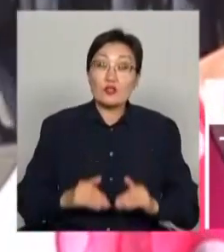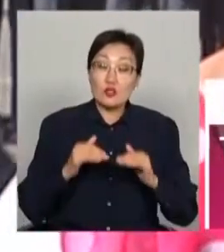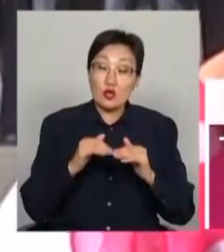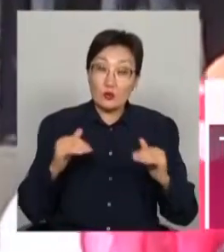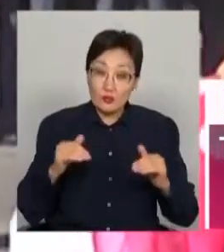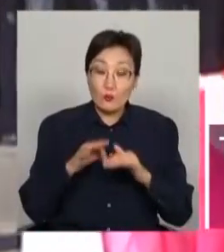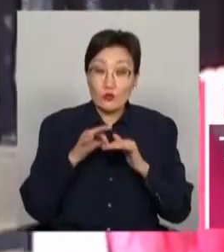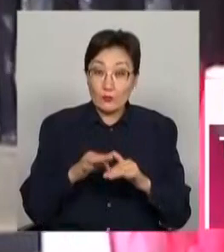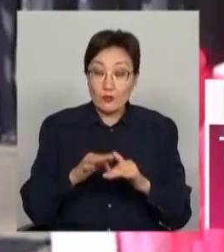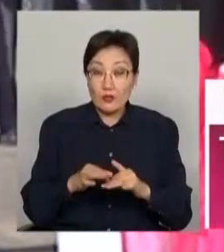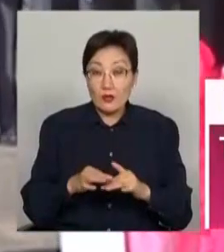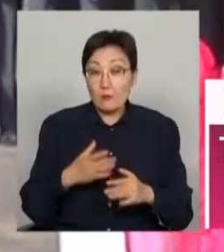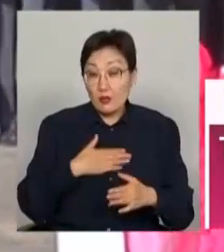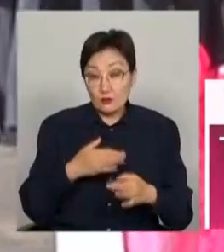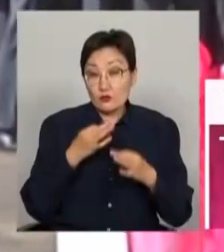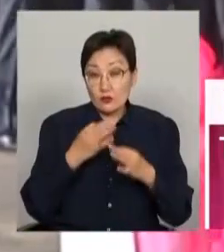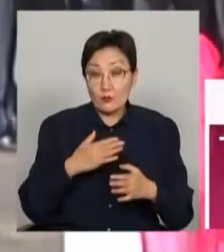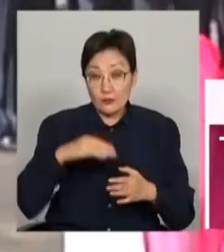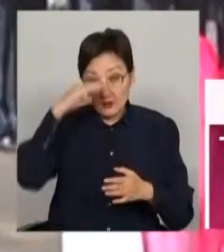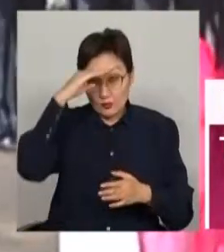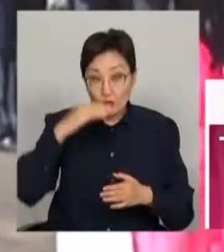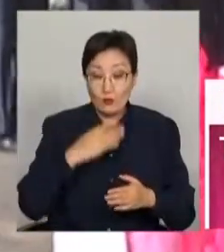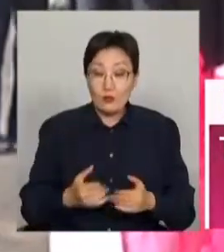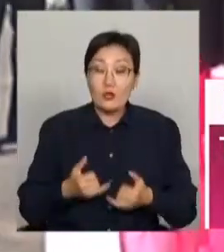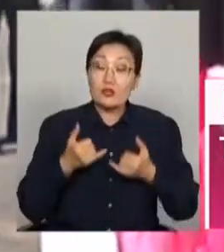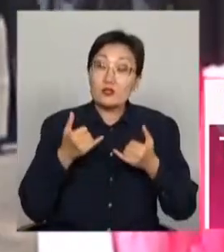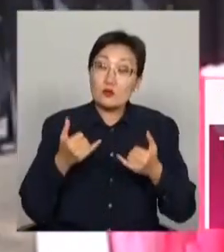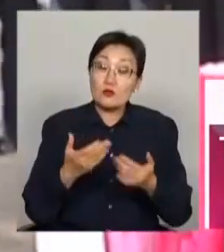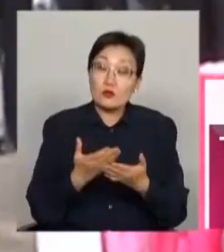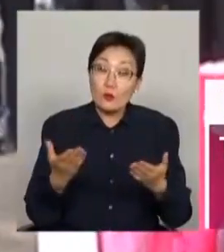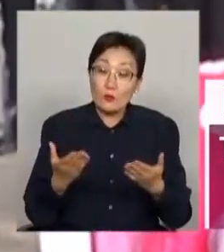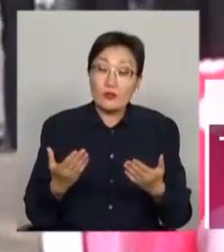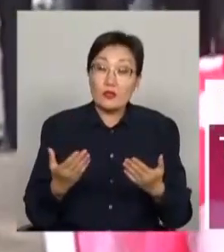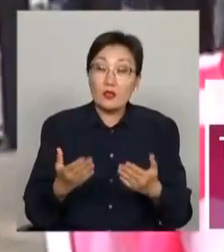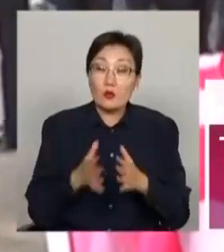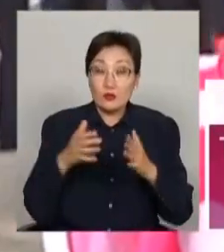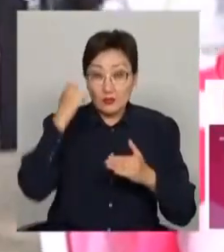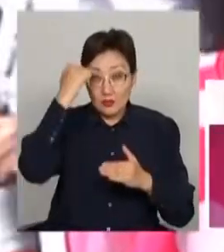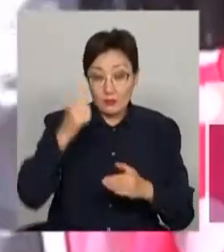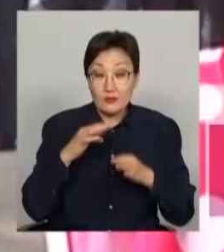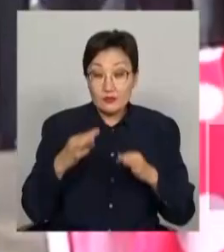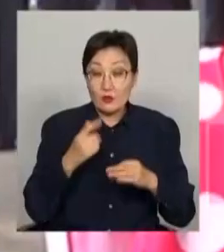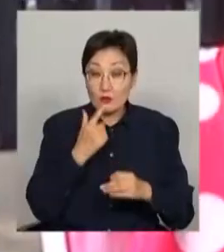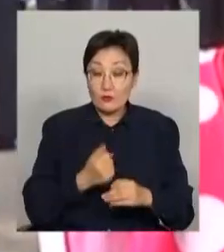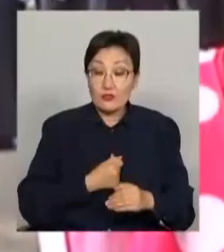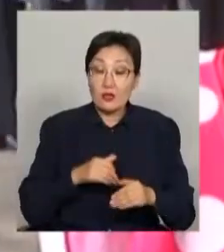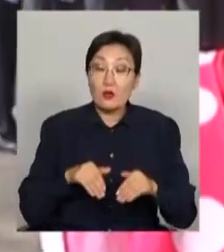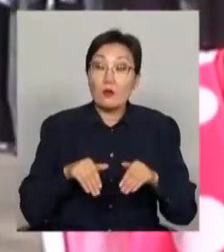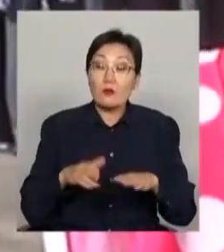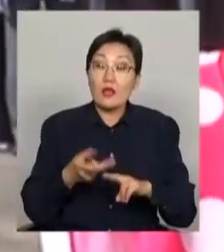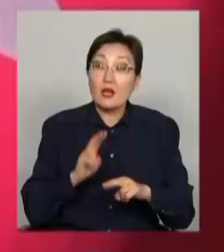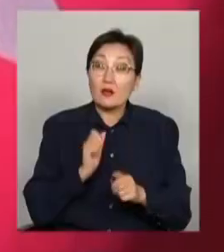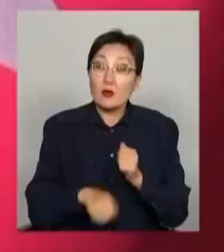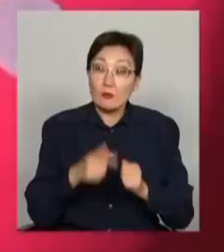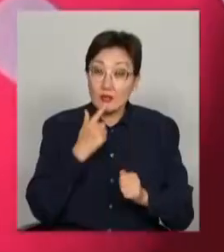деңгейде ұйымдастырылған. Көңілімнен шықты. Әкеме көрсетіп жатқан ыстық ілтипаттарыңызбен құрметтеріңізге алғысым шексіз. Әскери шеруге қатысқан әр